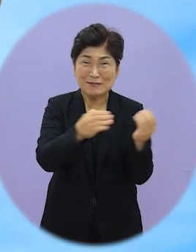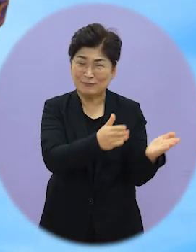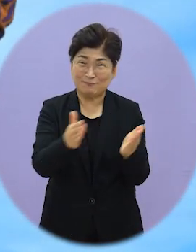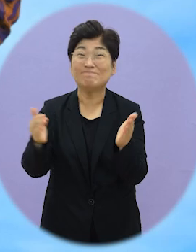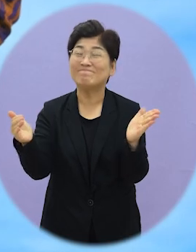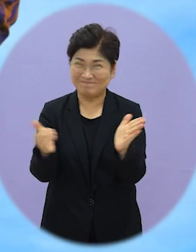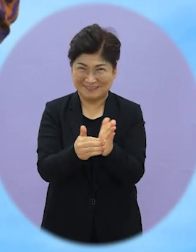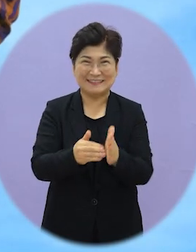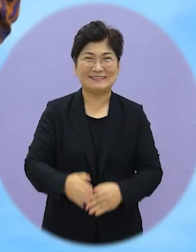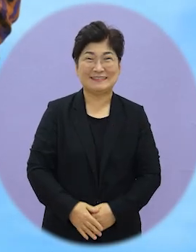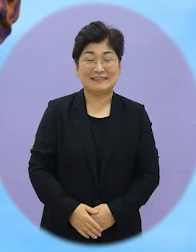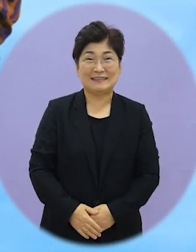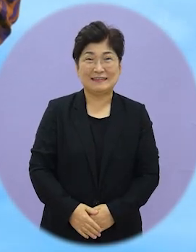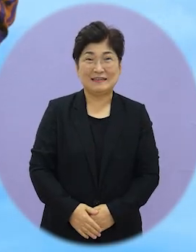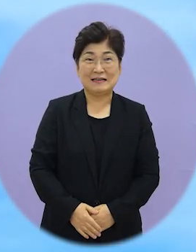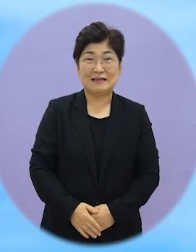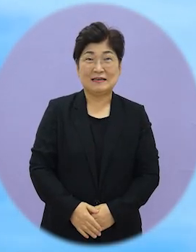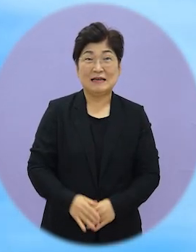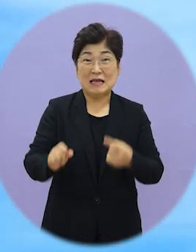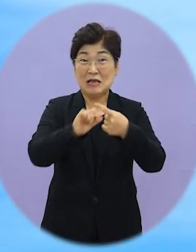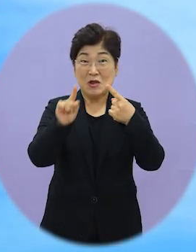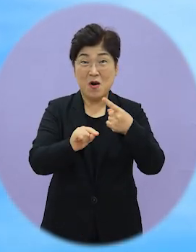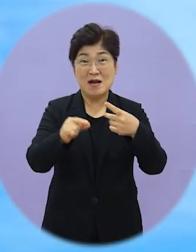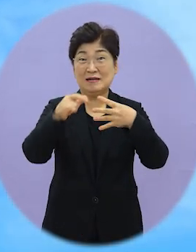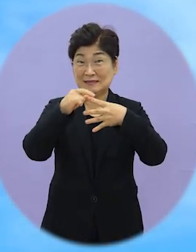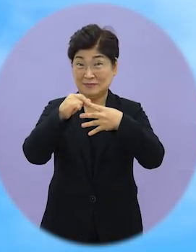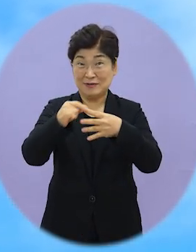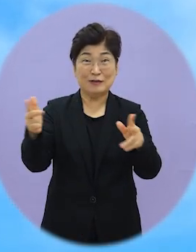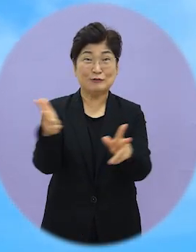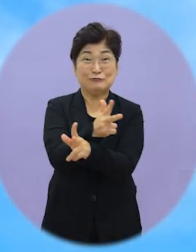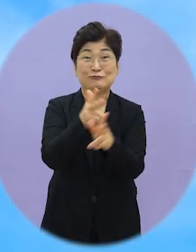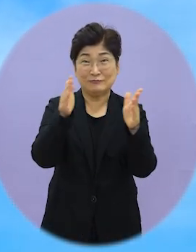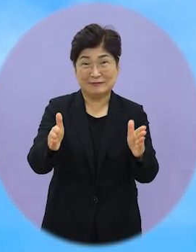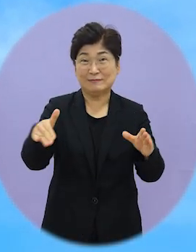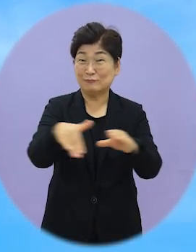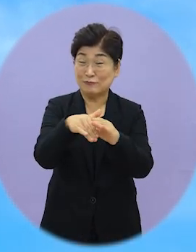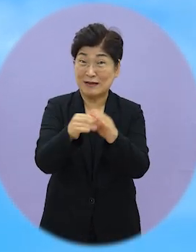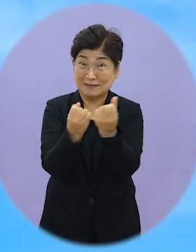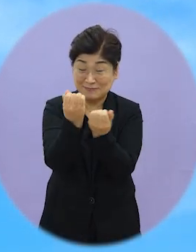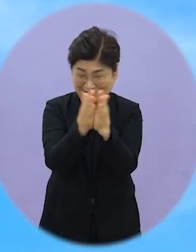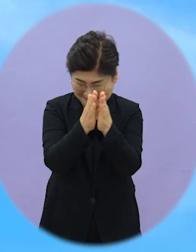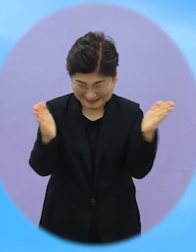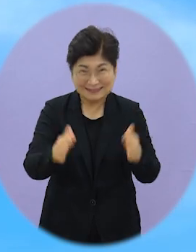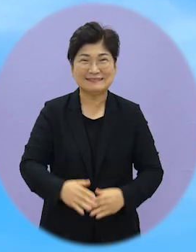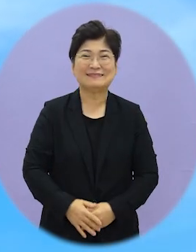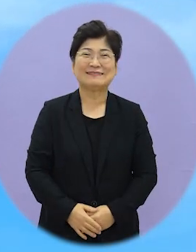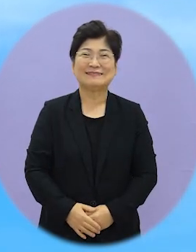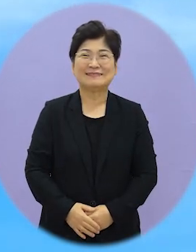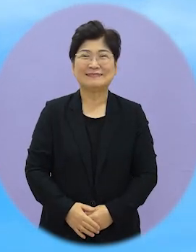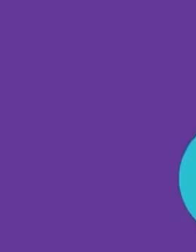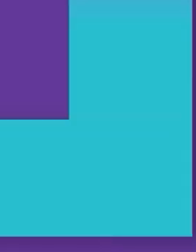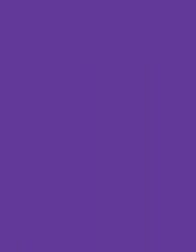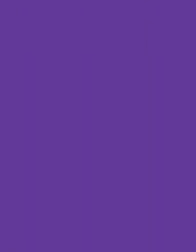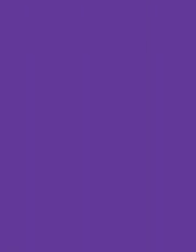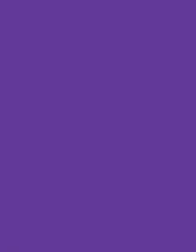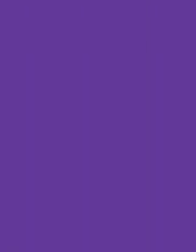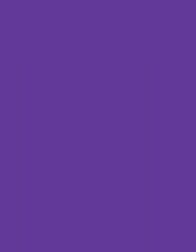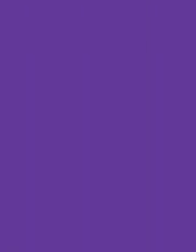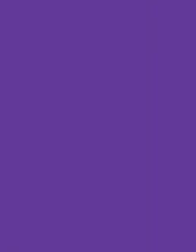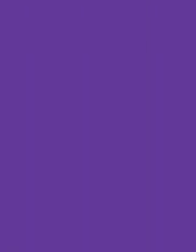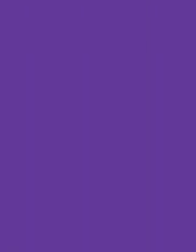문화 행사들을 준비해왔습니다. 그럼 지금부터 1월 첫째 주 주간 문화예보 시작합니다.